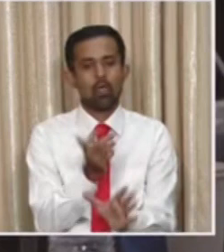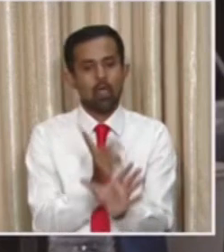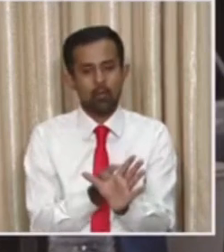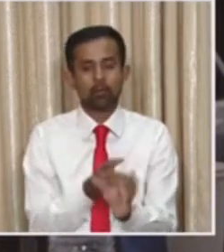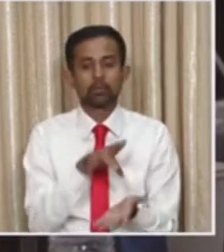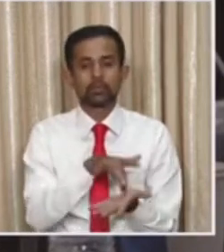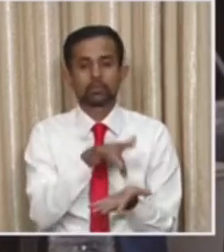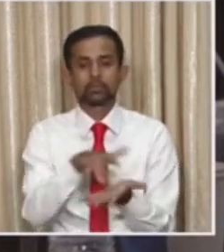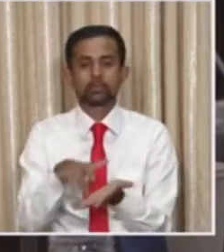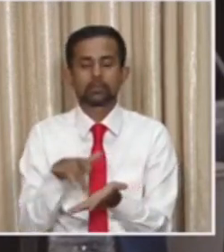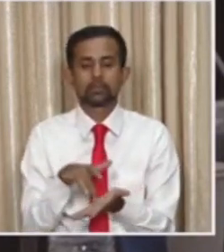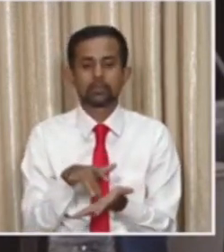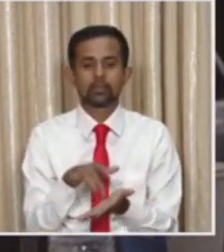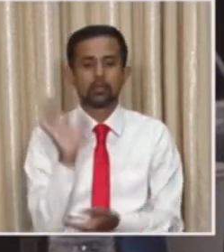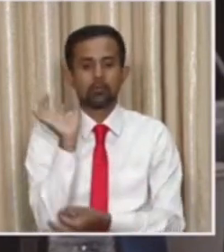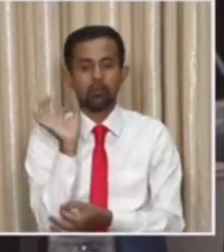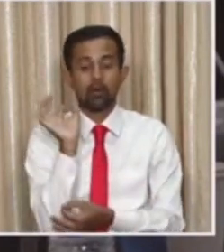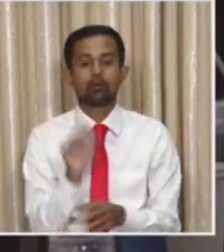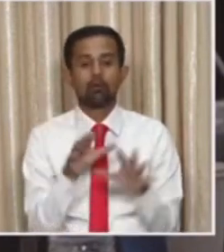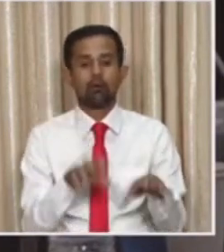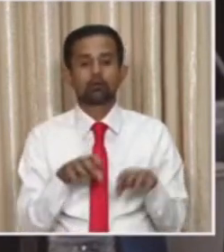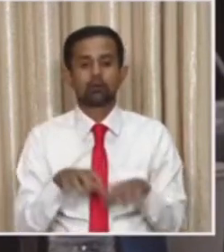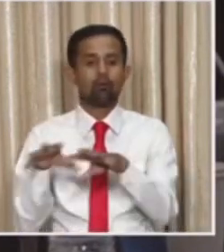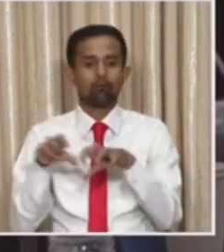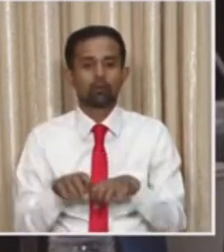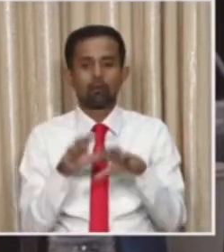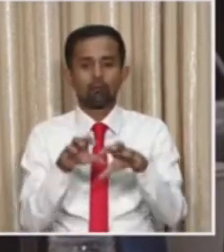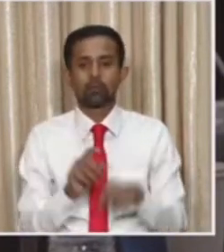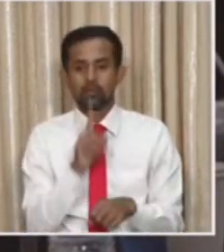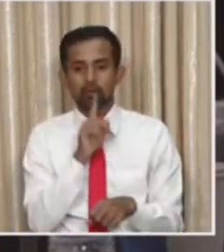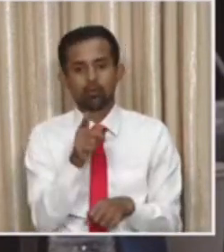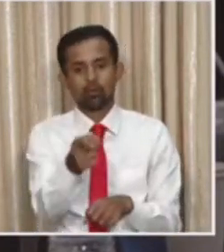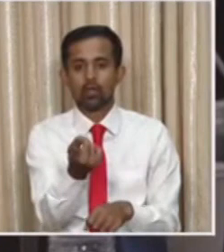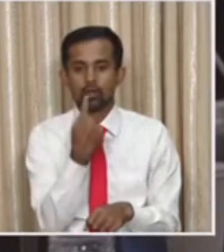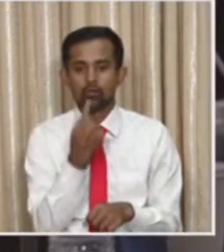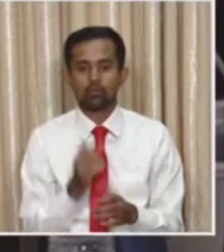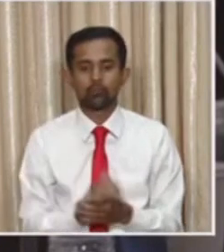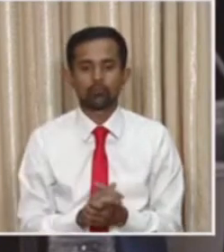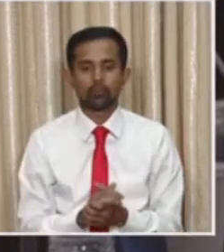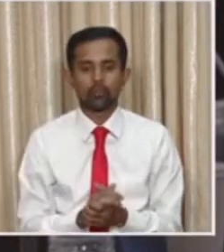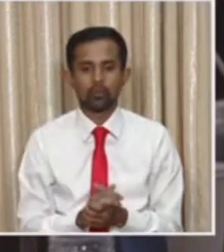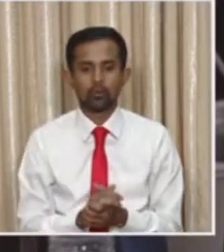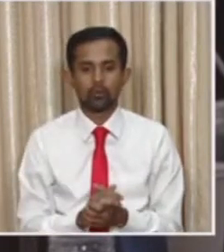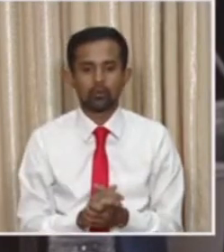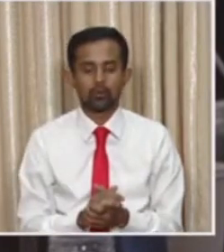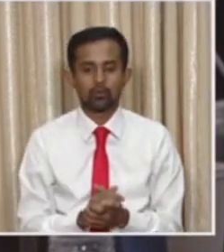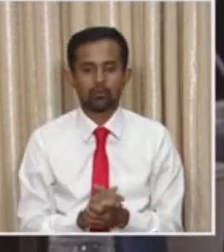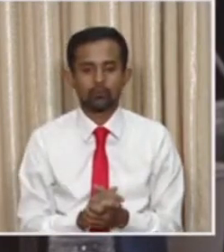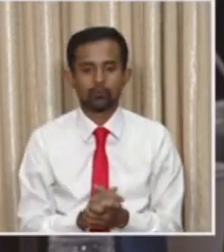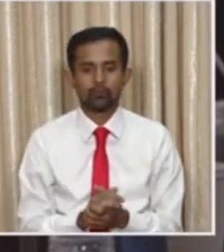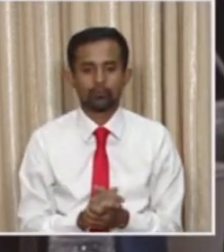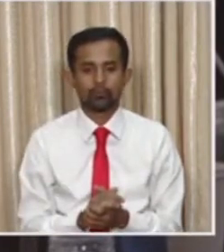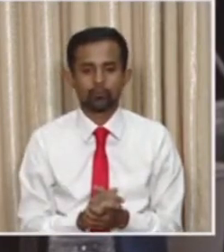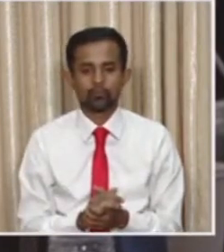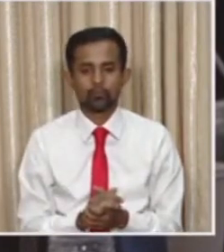பௌத்தத்துக்கு சொந்தமானது என்றும் நீங்கள் அவற்றை பிரதி எடுத்து வைத்துக்கொண்டு அதை நீங்கள் காட்டியவுடன் அதை ஏற்றுக்கொண்டு நாங்கள் பின்வாங்கி செல்வதற்கு